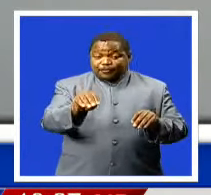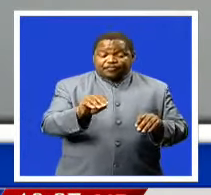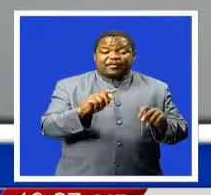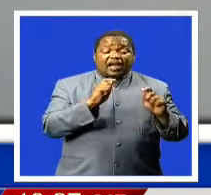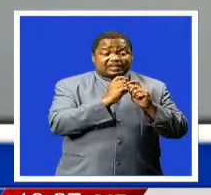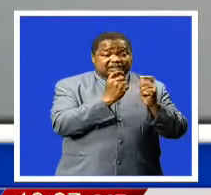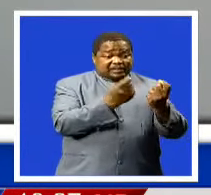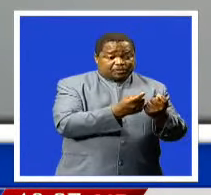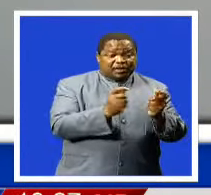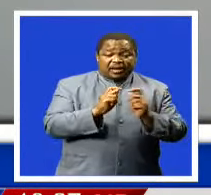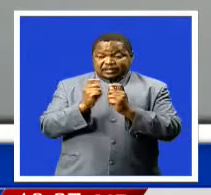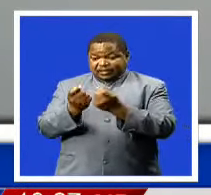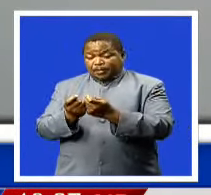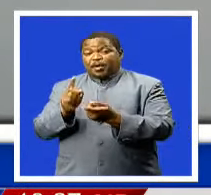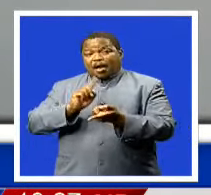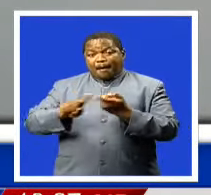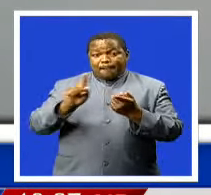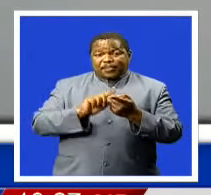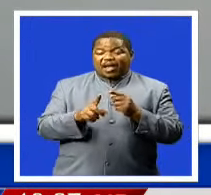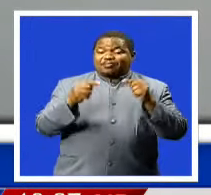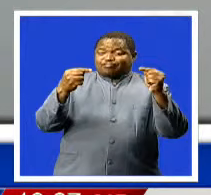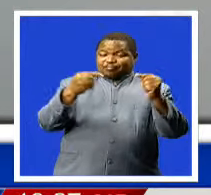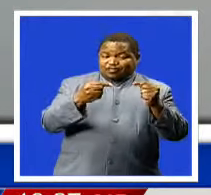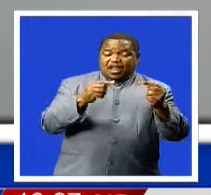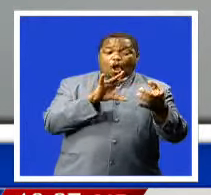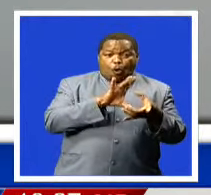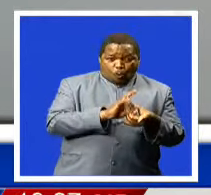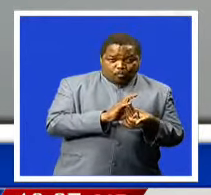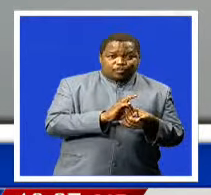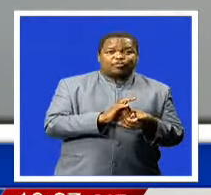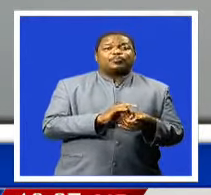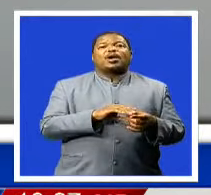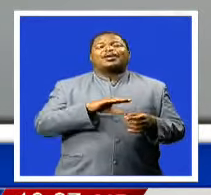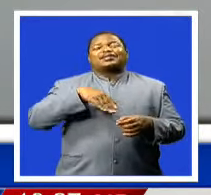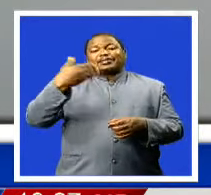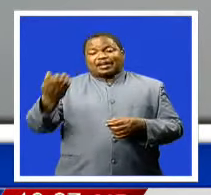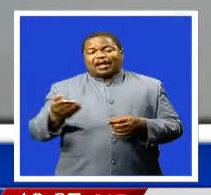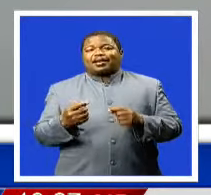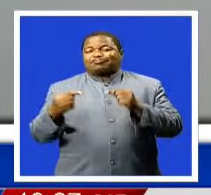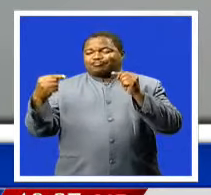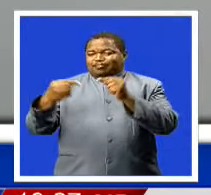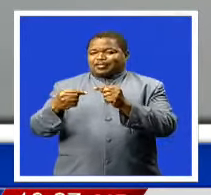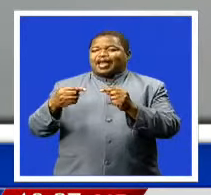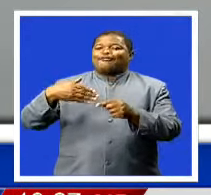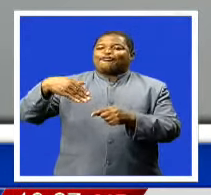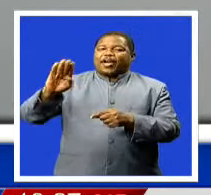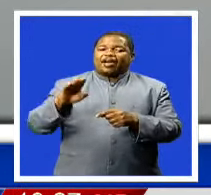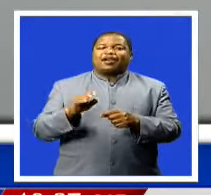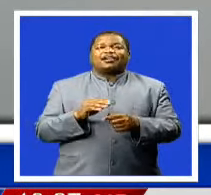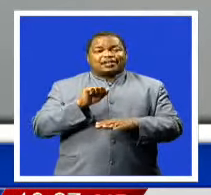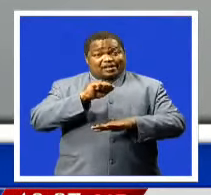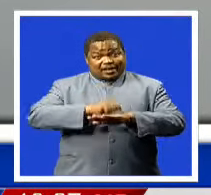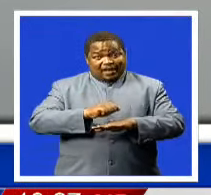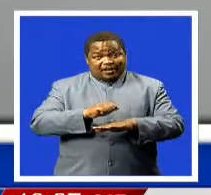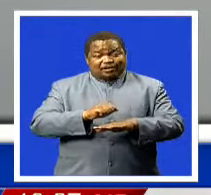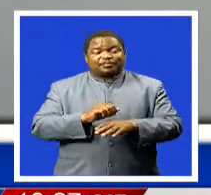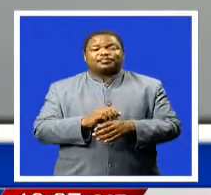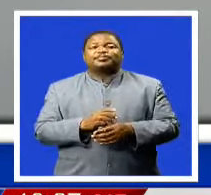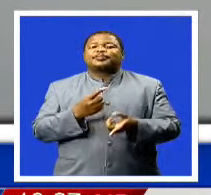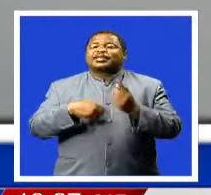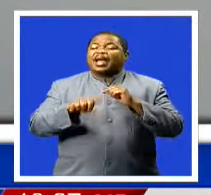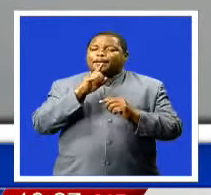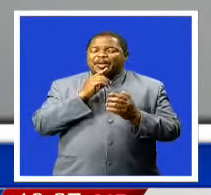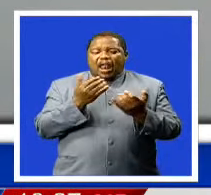Bekungabalula ukuceza ama-games ethu but since sine-facility nje kukhanza ukuthi lama teams onke sifuna siwafake ndzawonye. Kumbe nalawa lakhona lamabili